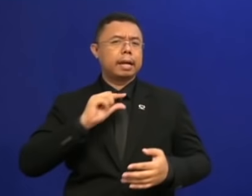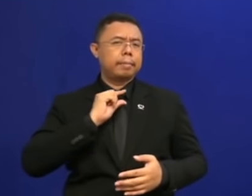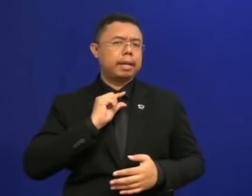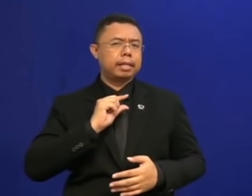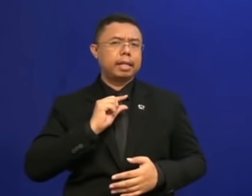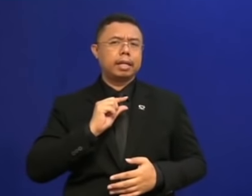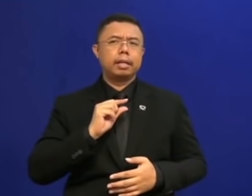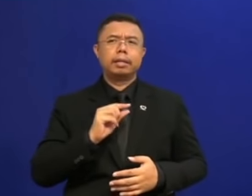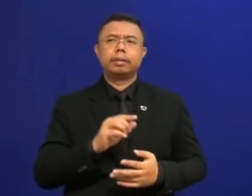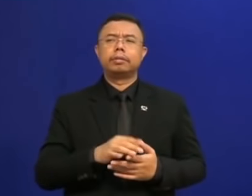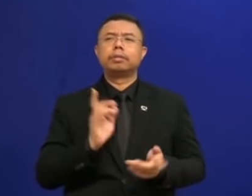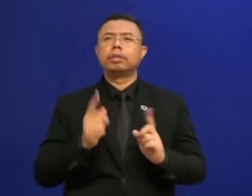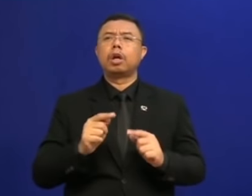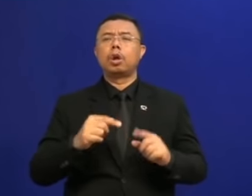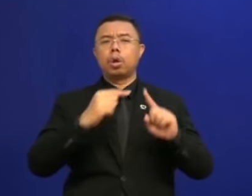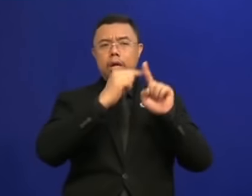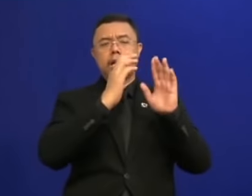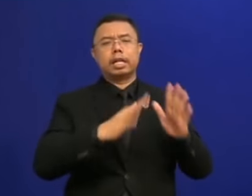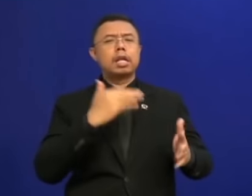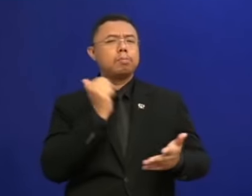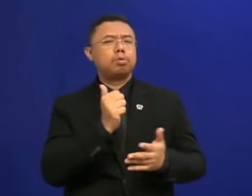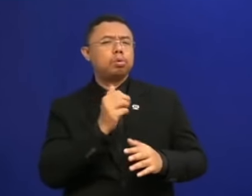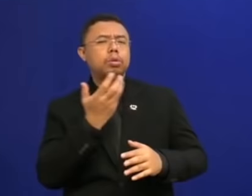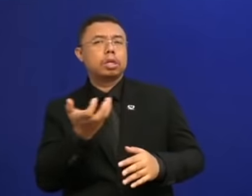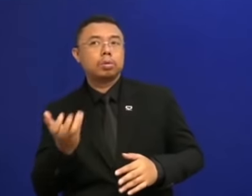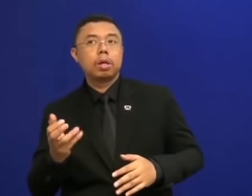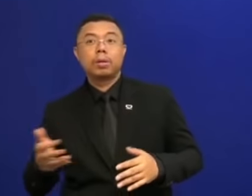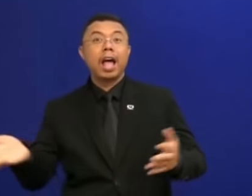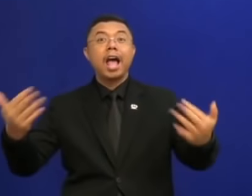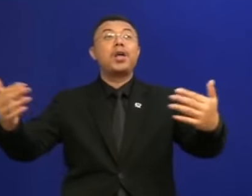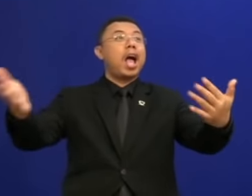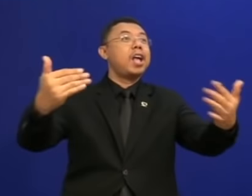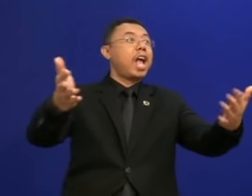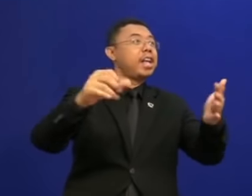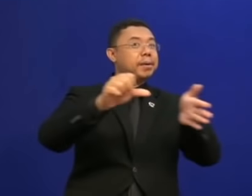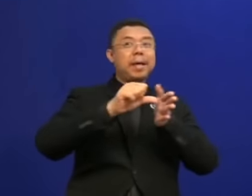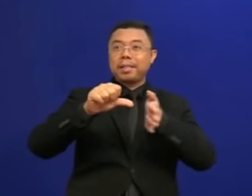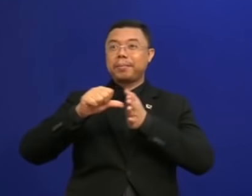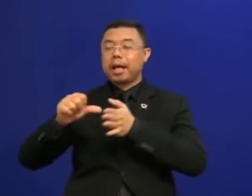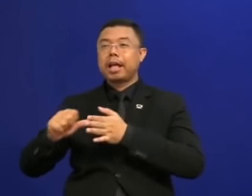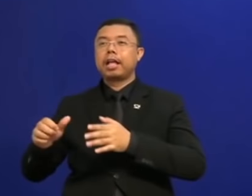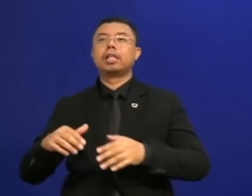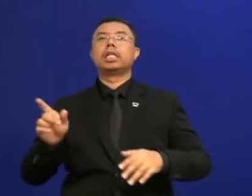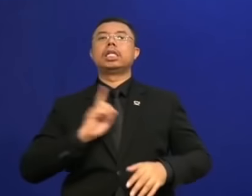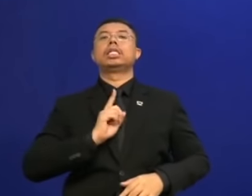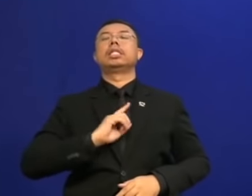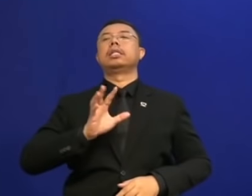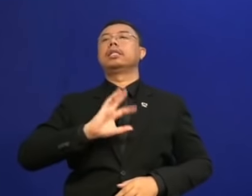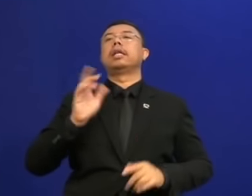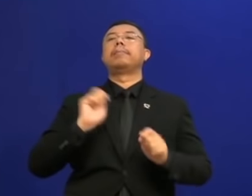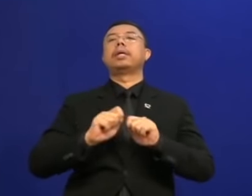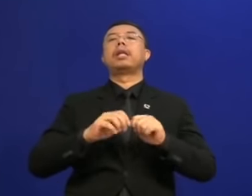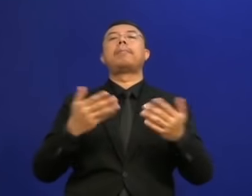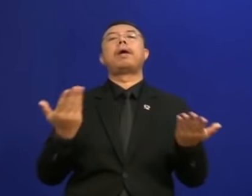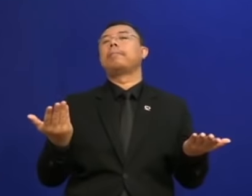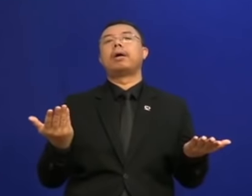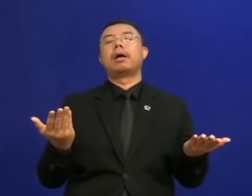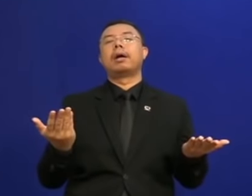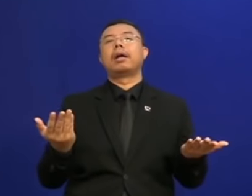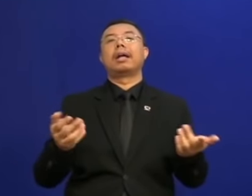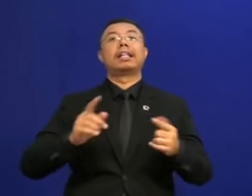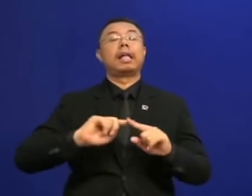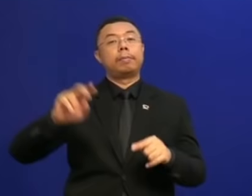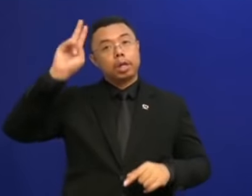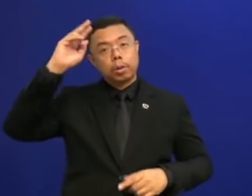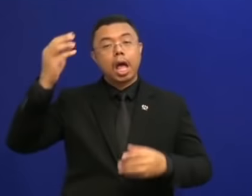ya, kalau gereja membutuhkan sesuatu kan ayo bantu, bantu. Dia sendiri tidak buat apa-apa.